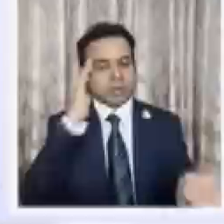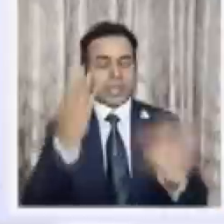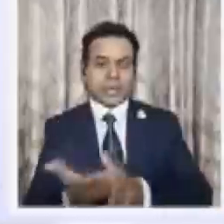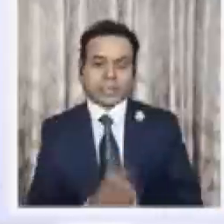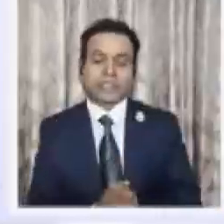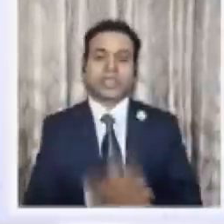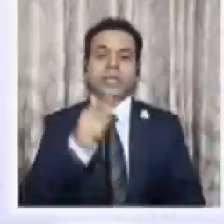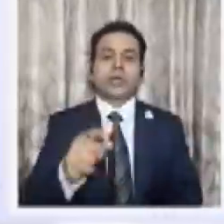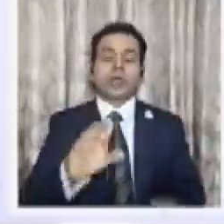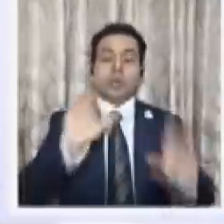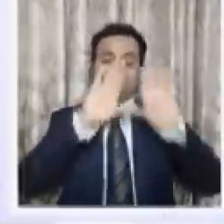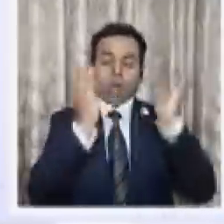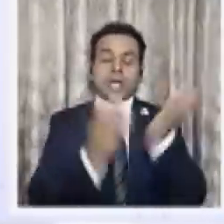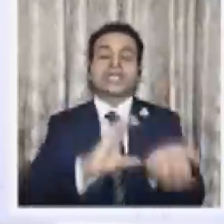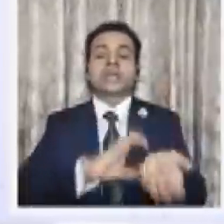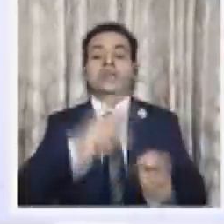603,691 জন।